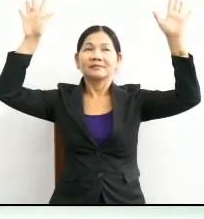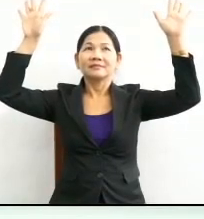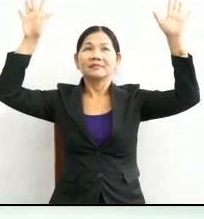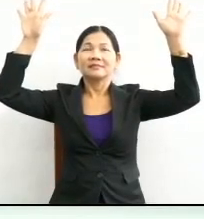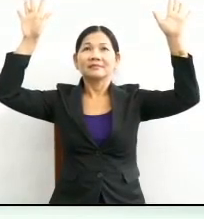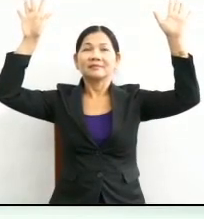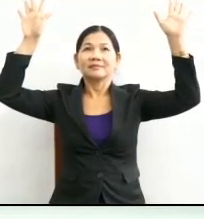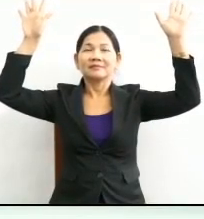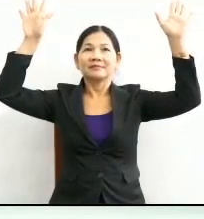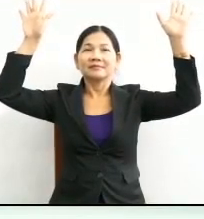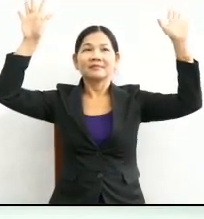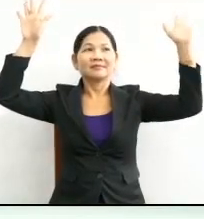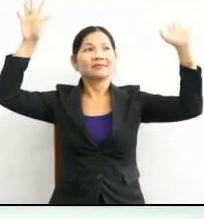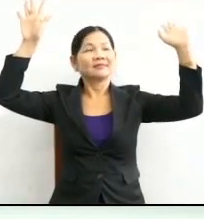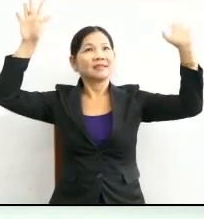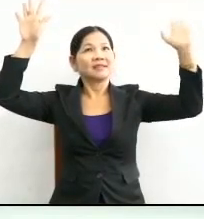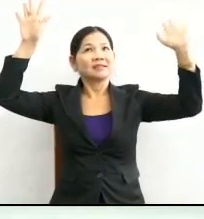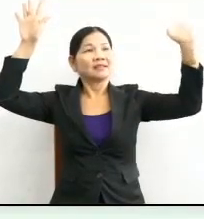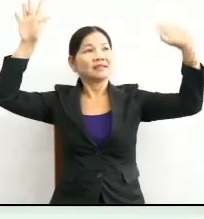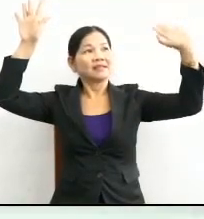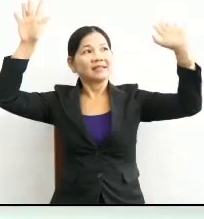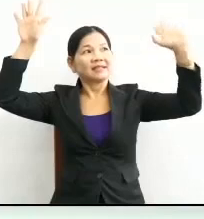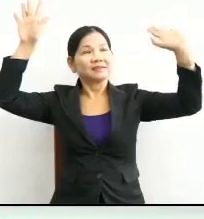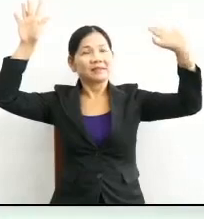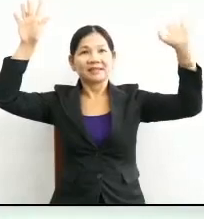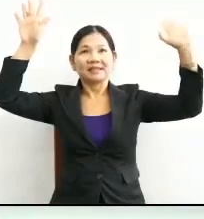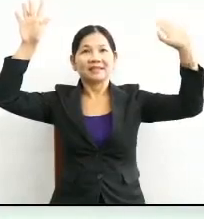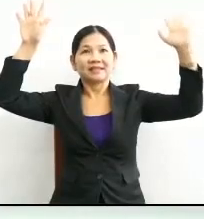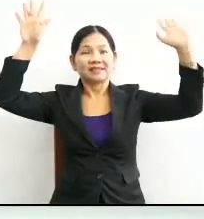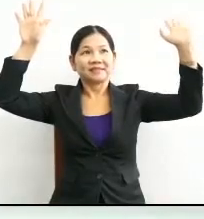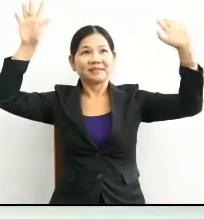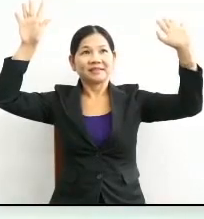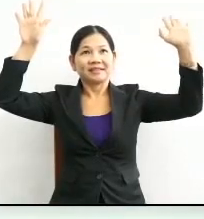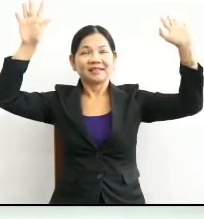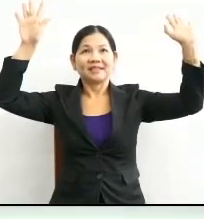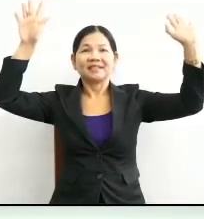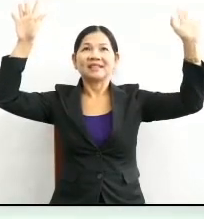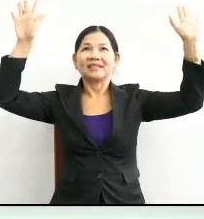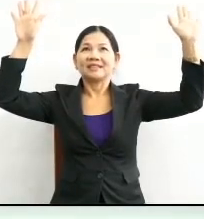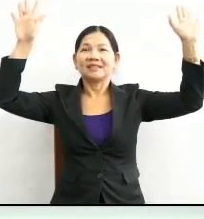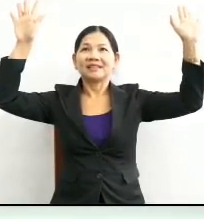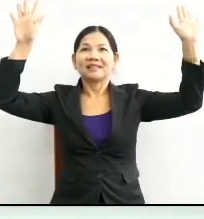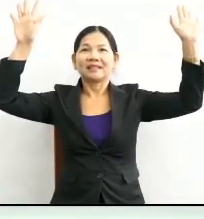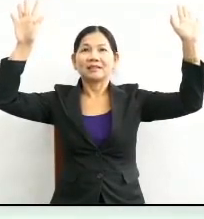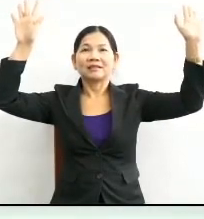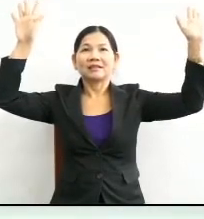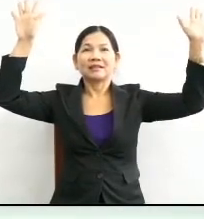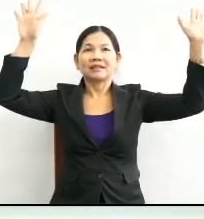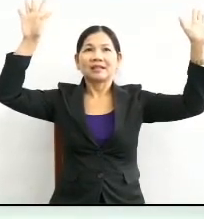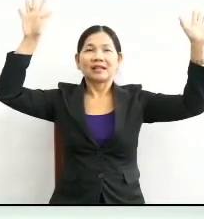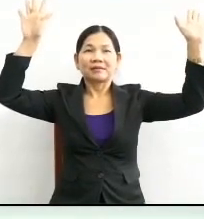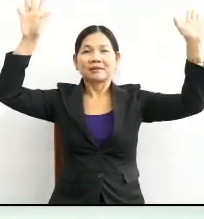chuyền chuyền con khang chuyền nhưng nè cô bài chắc cô nhìn từ lá mây lấy nè cô bài chơi vậy bác sao bọc bị chuyện con rê